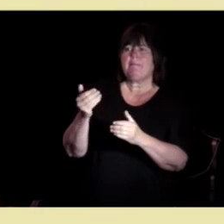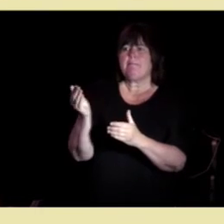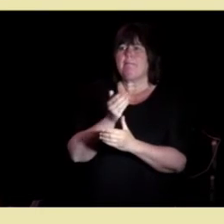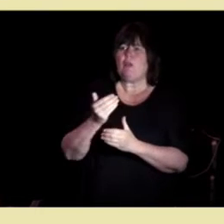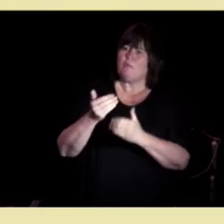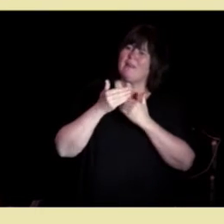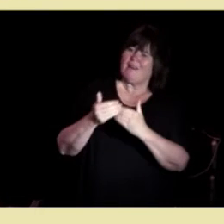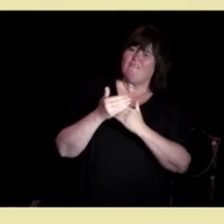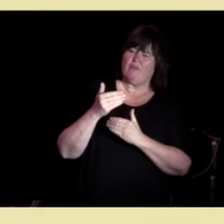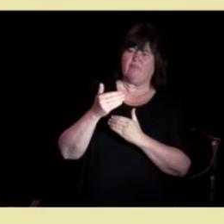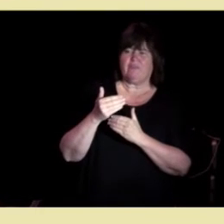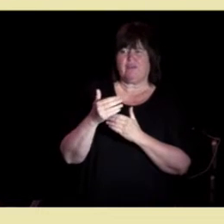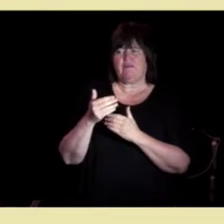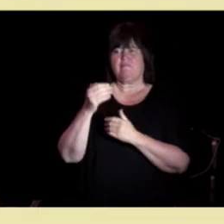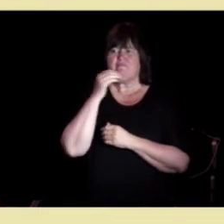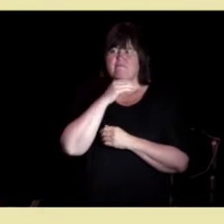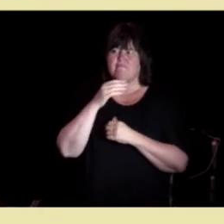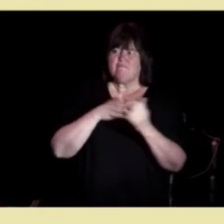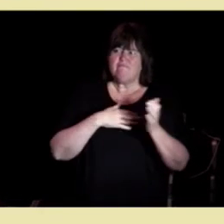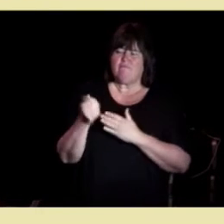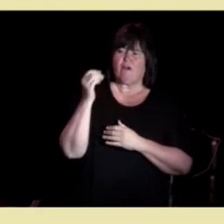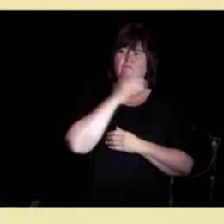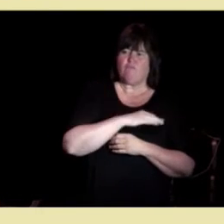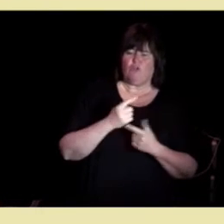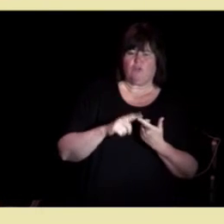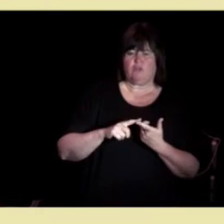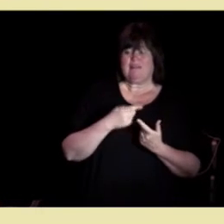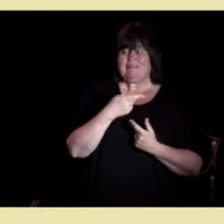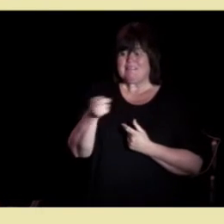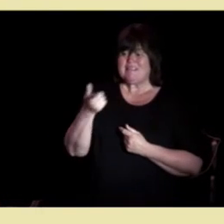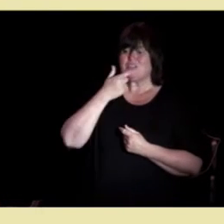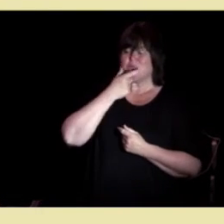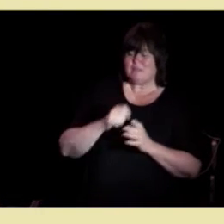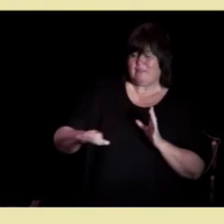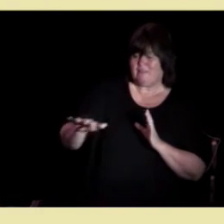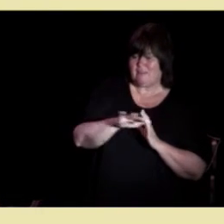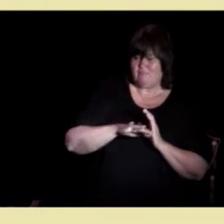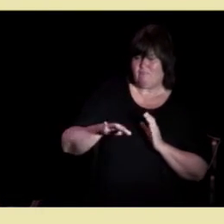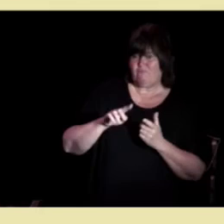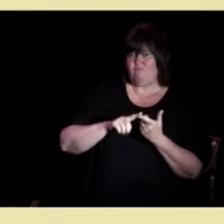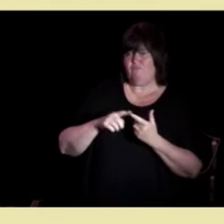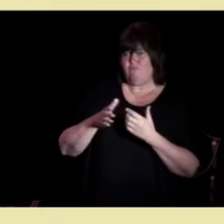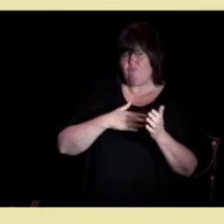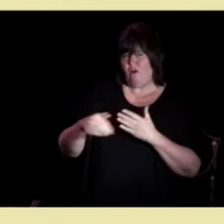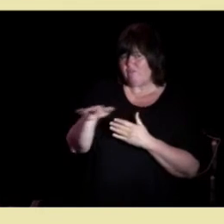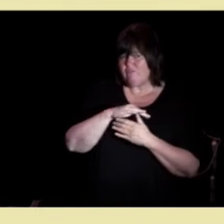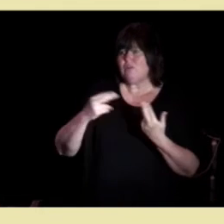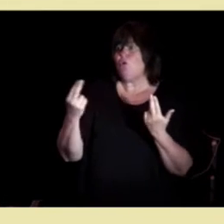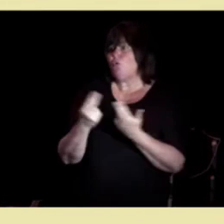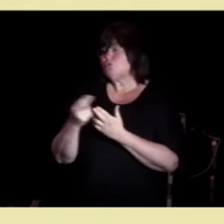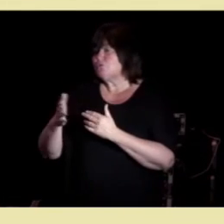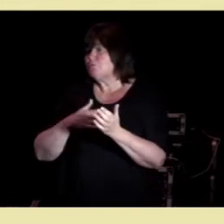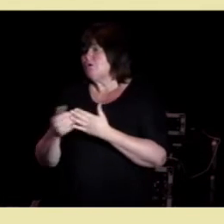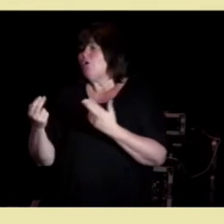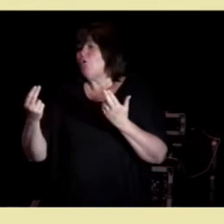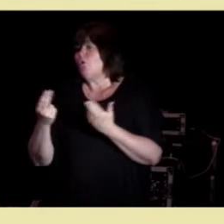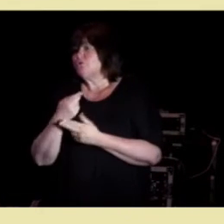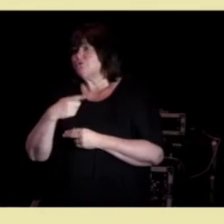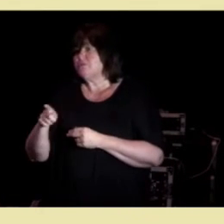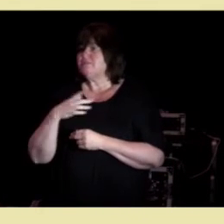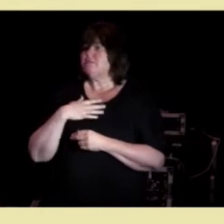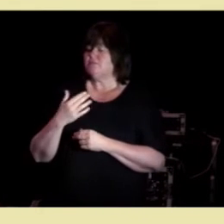kjenner fagfeltet, pasientene og praksisen, og forhåpentligvis også danne et mer permanent